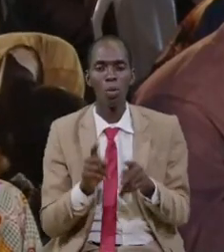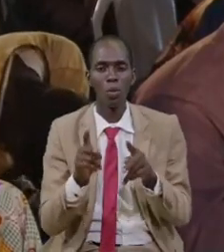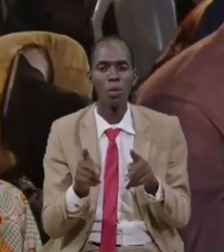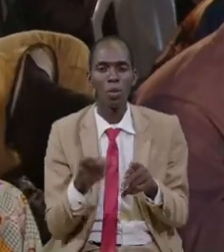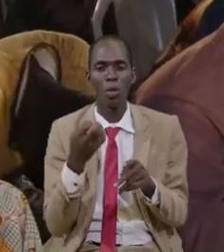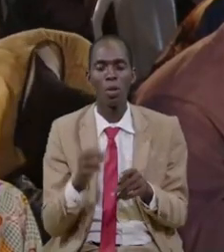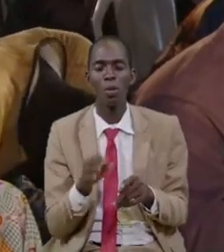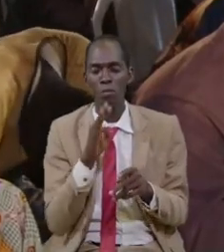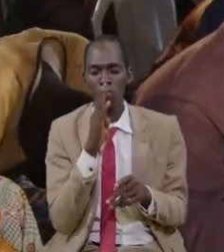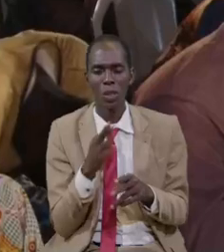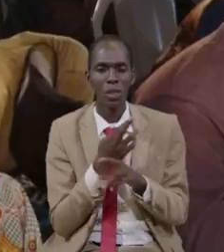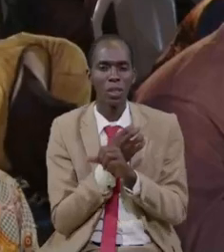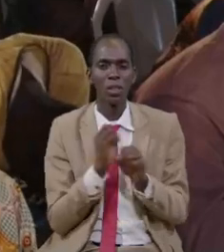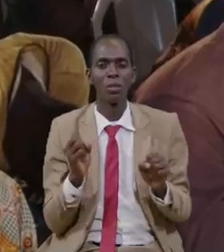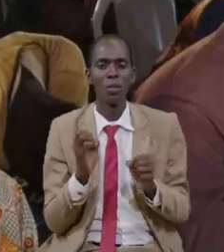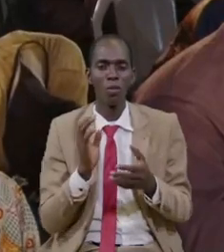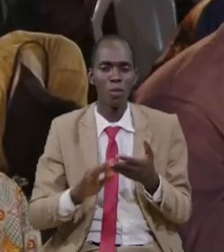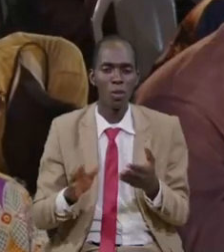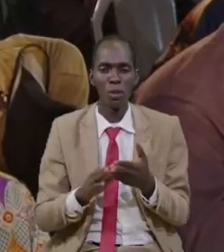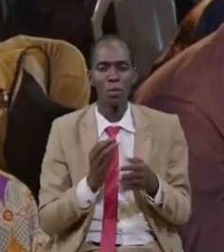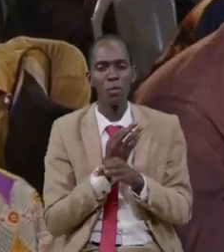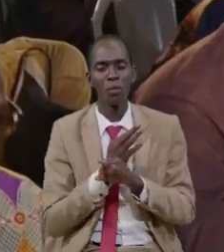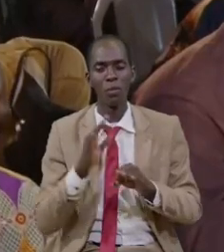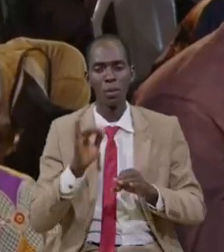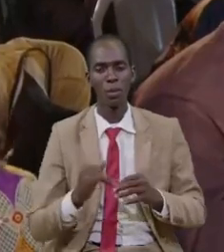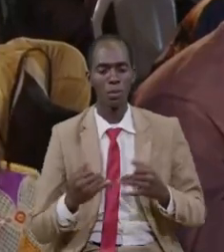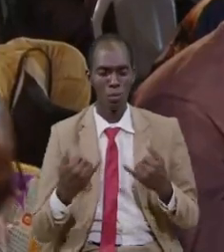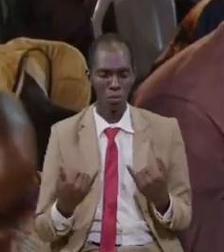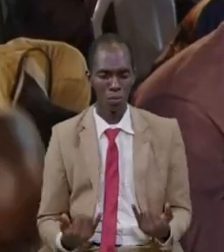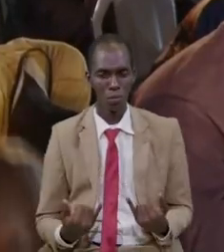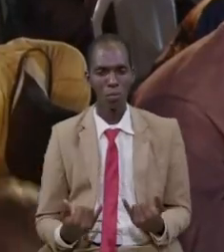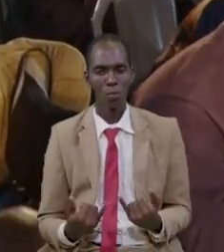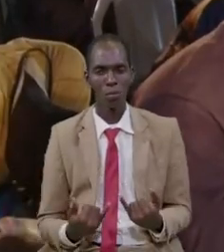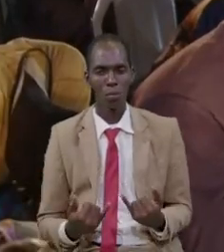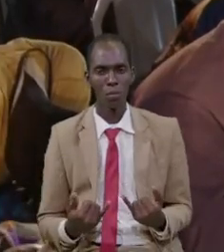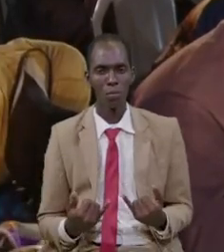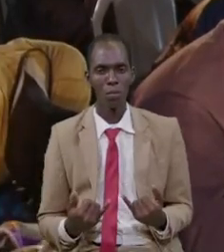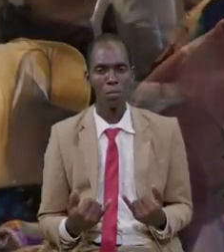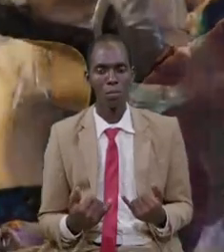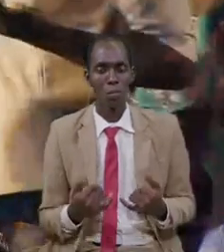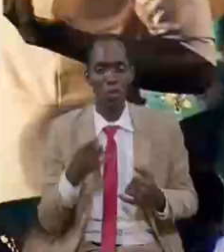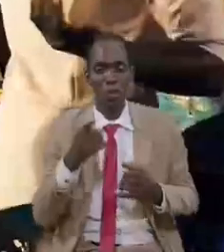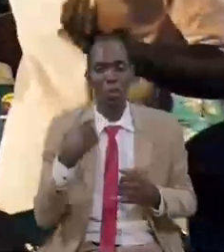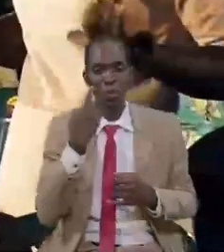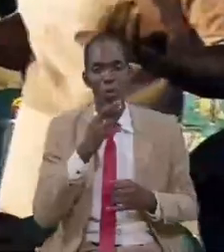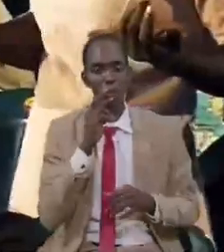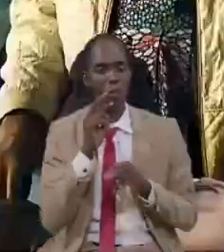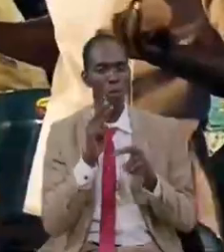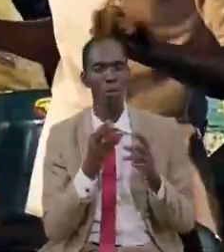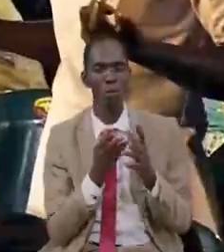pardonné, affranchi. Lève la main et mets-toi debout en ligne, n'importe où vous